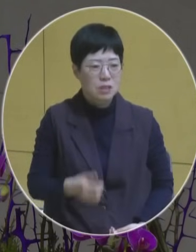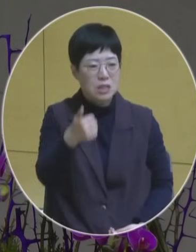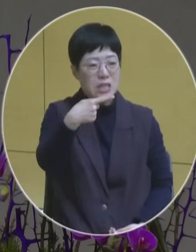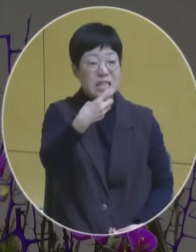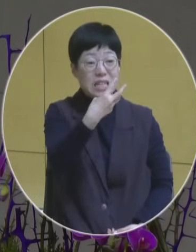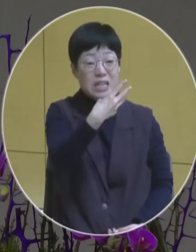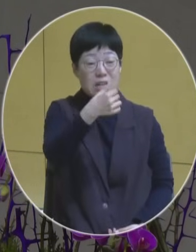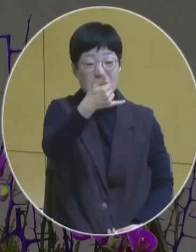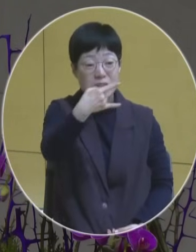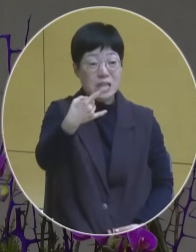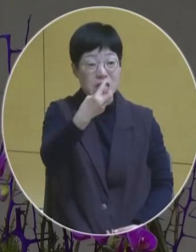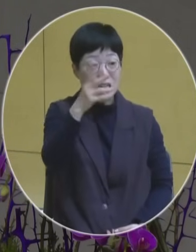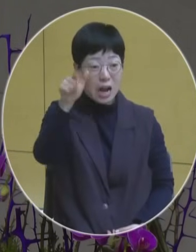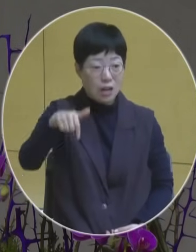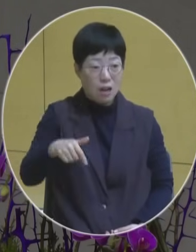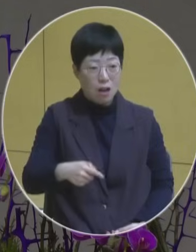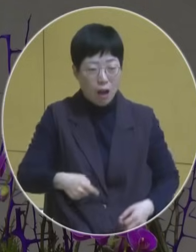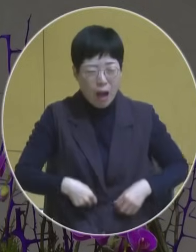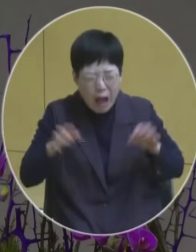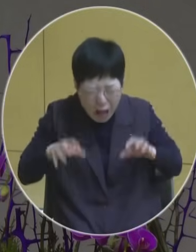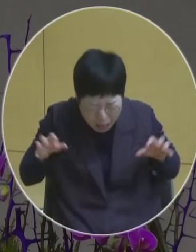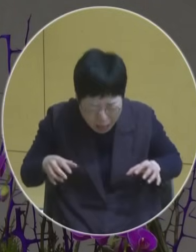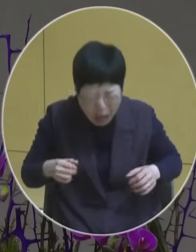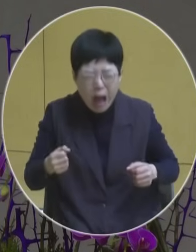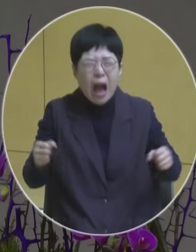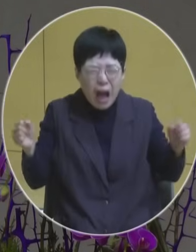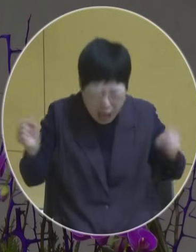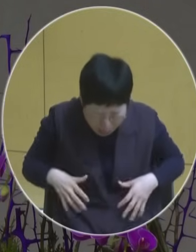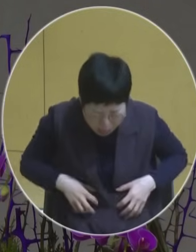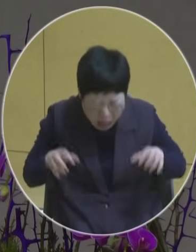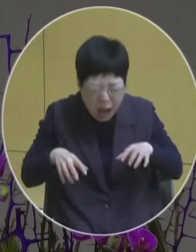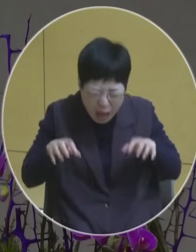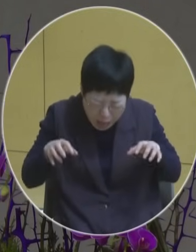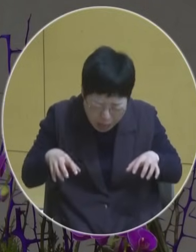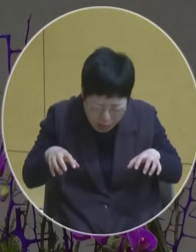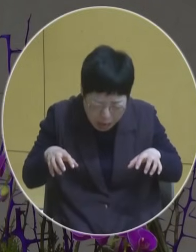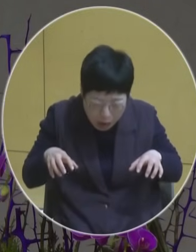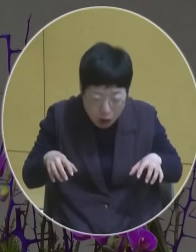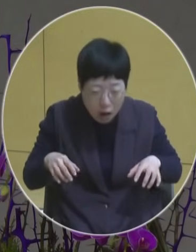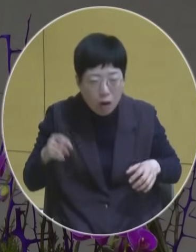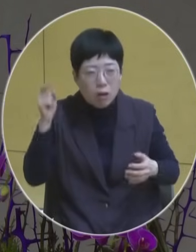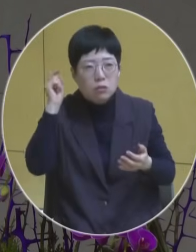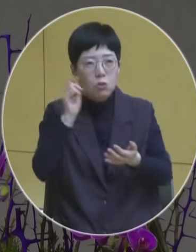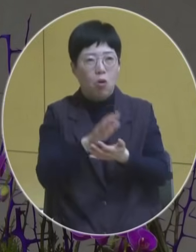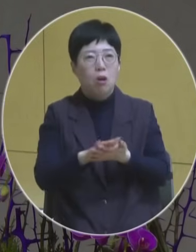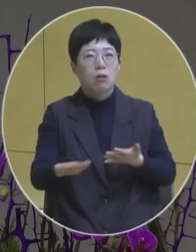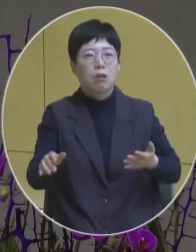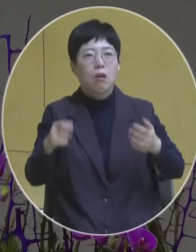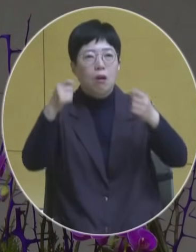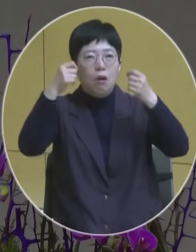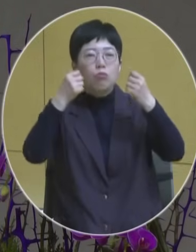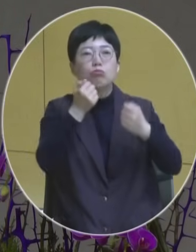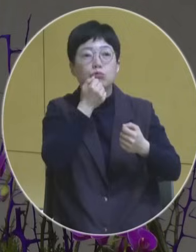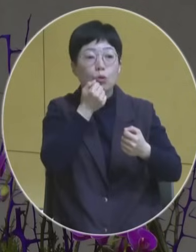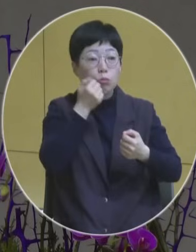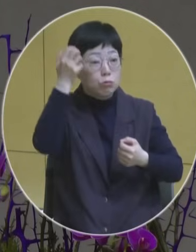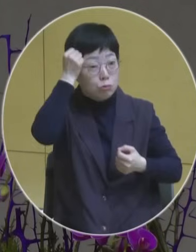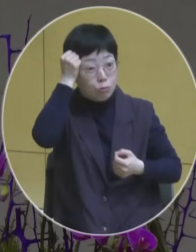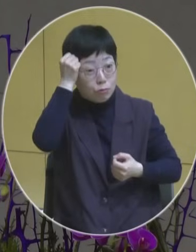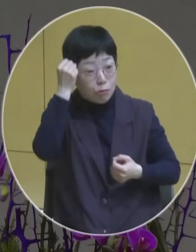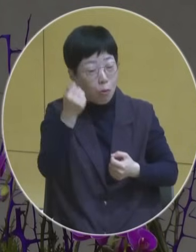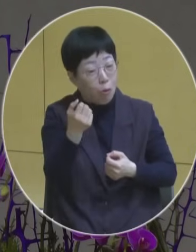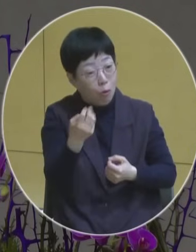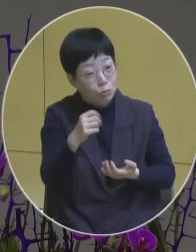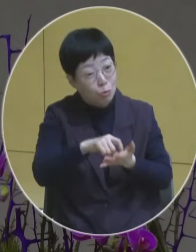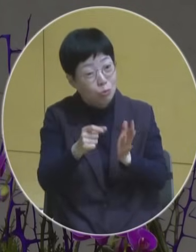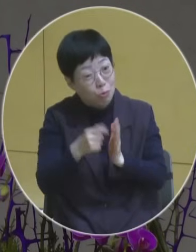여러분 정말 박장대소하고 포옹절도하면서 정말 원없이 웃어본 기억이 얼만큼 되나요?